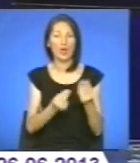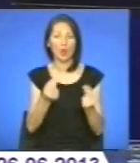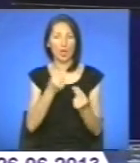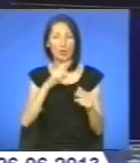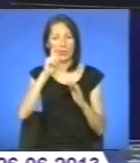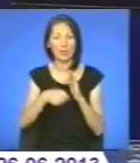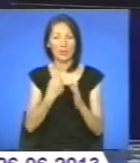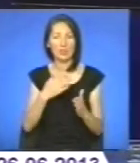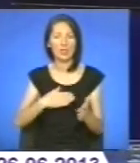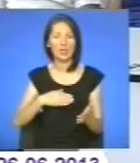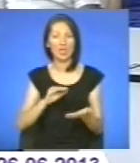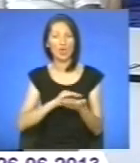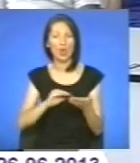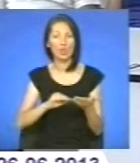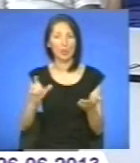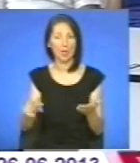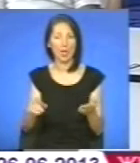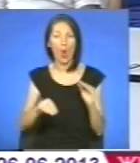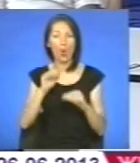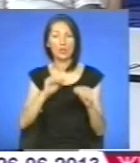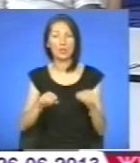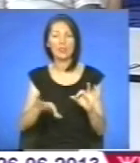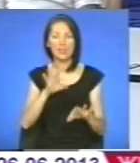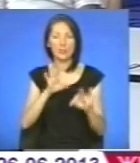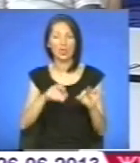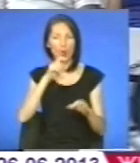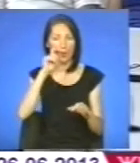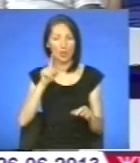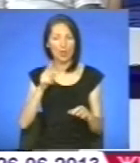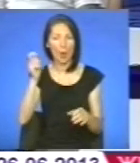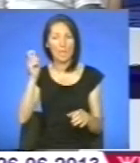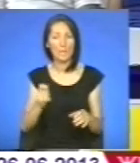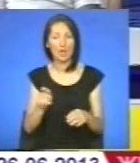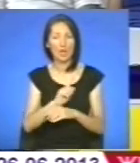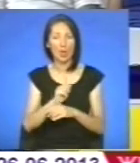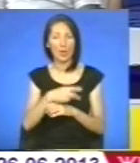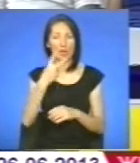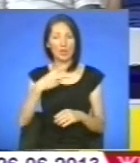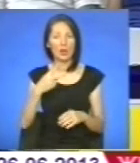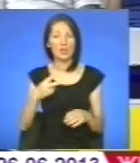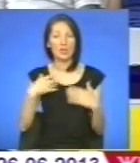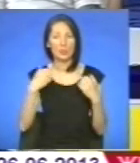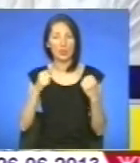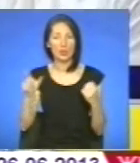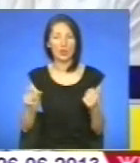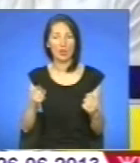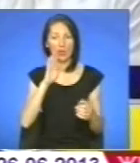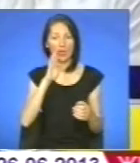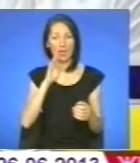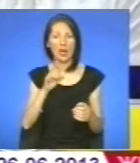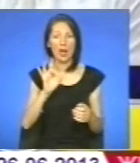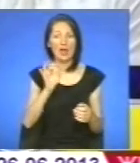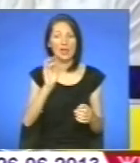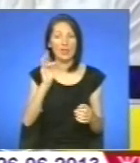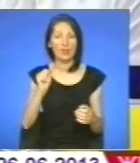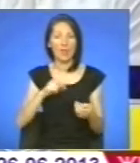наші кореспонденти. У складі збірної України, що прибула до Тернополя, 20 спортсменок. Дівчата з Рівненщини,